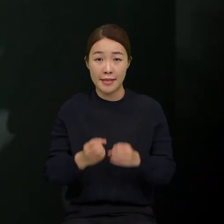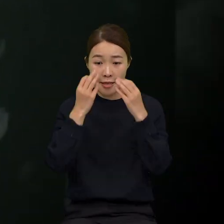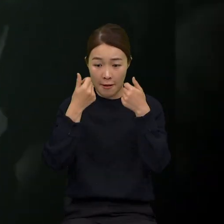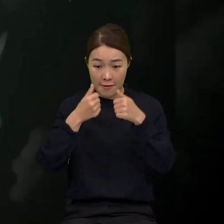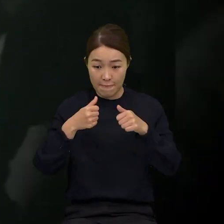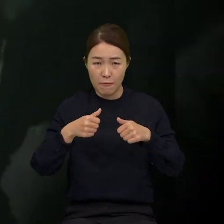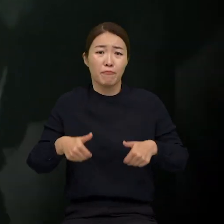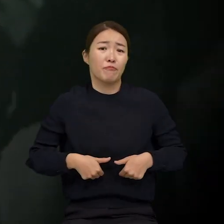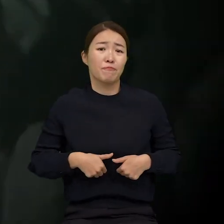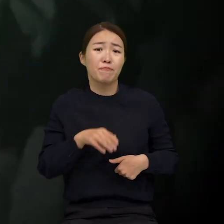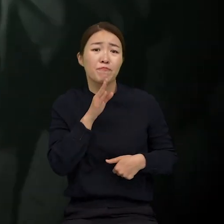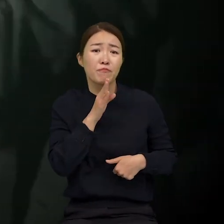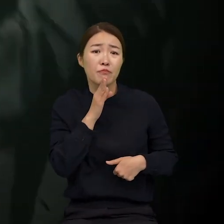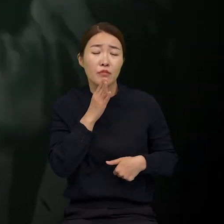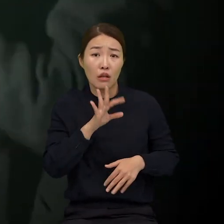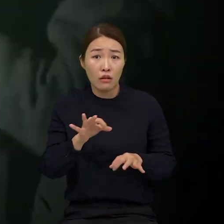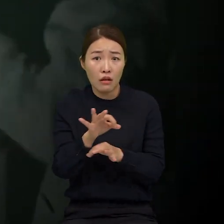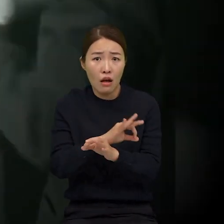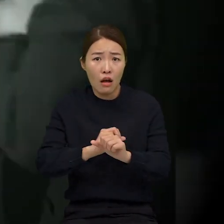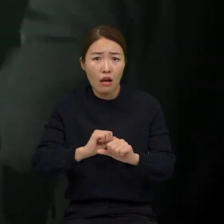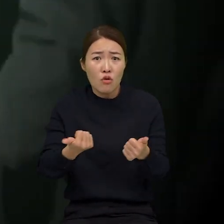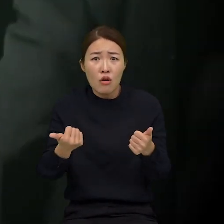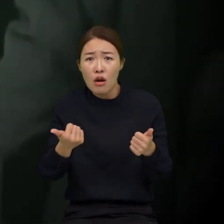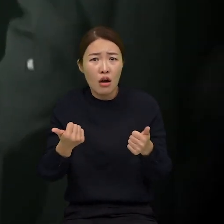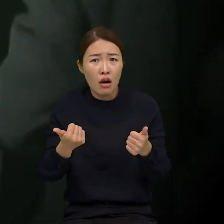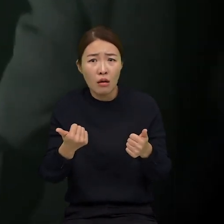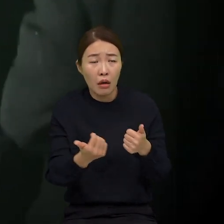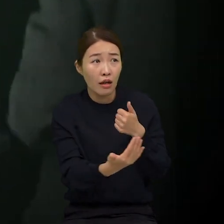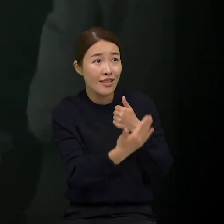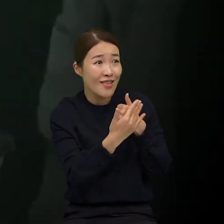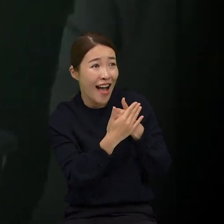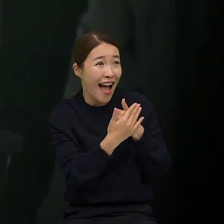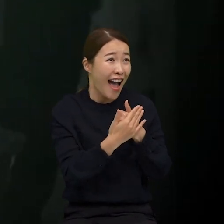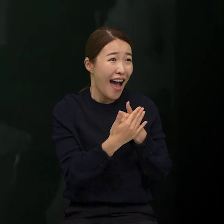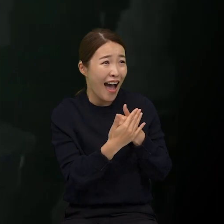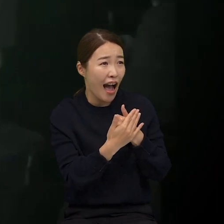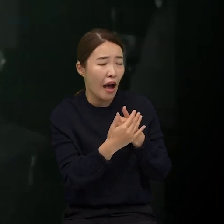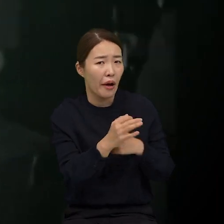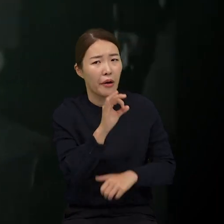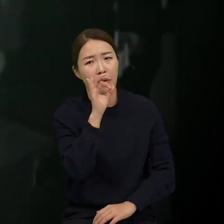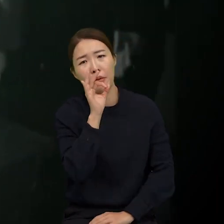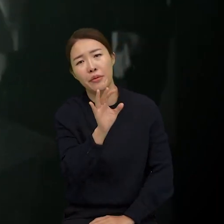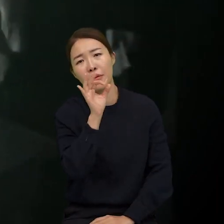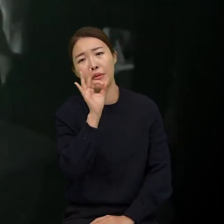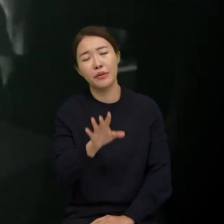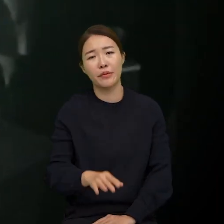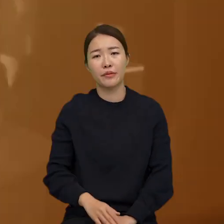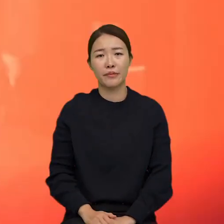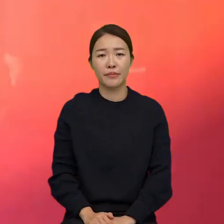그에게는 새로운 신분증이 필요했지만 기울어가는 나라에서의 지원은 기대할 수 없었다.